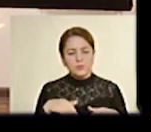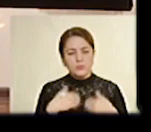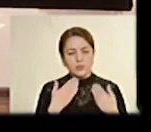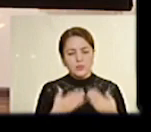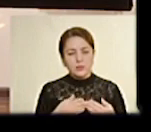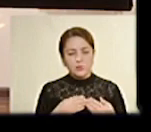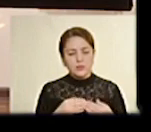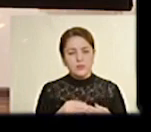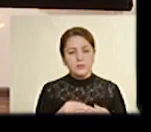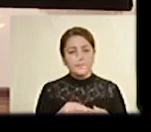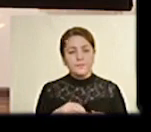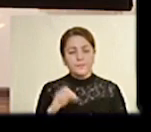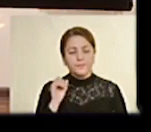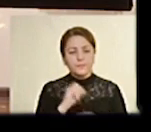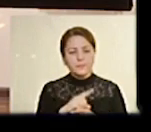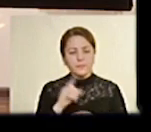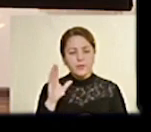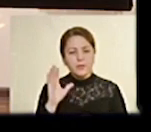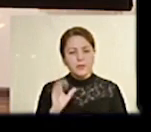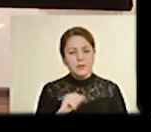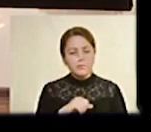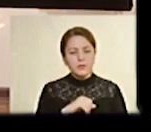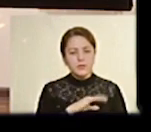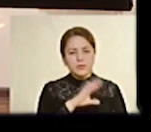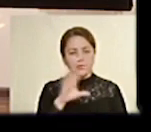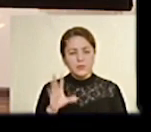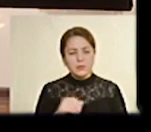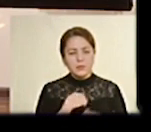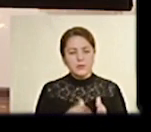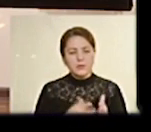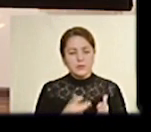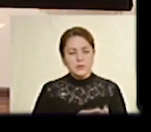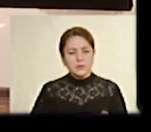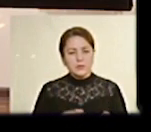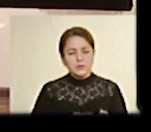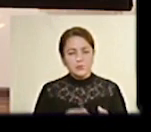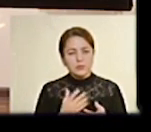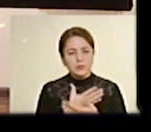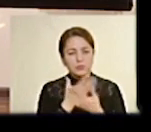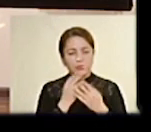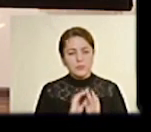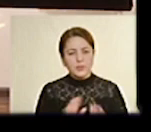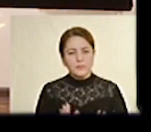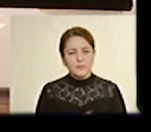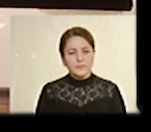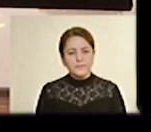beriladigan topshiriqlar va vazifalarni daftaringizga yozib olishni unutmang.